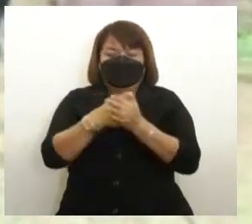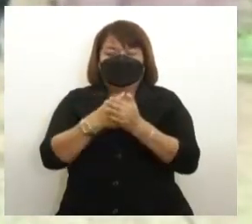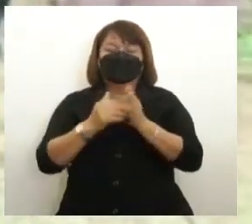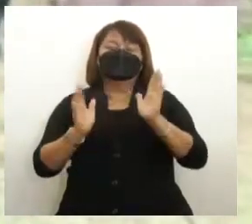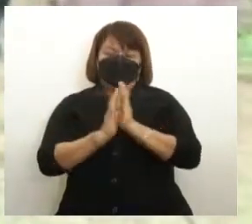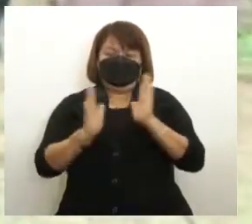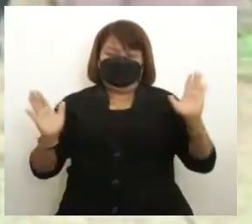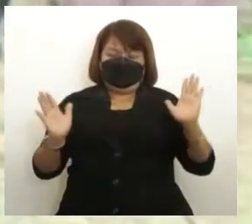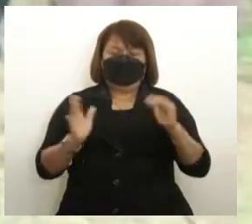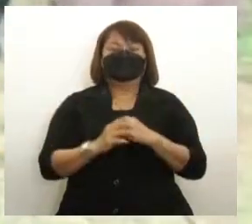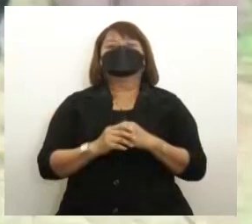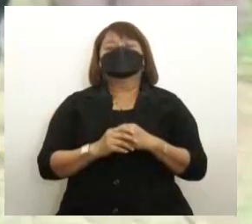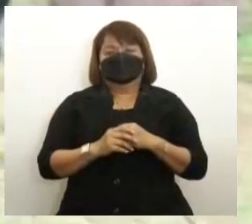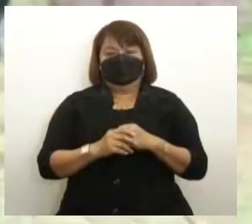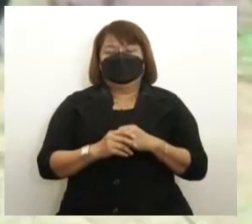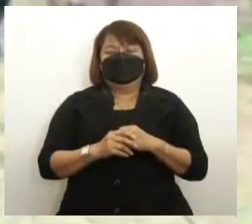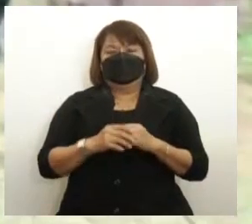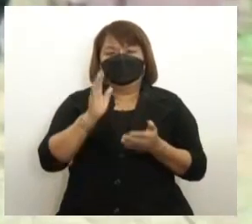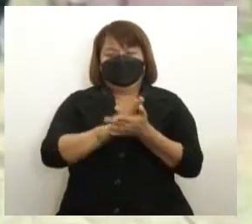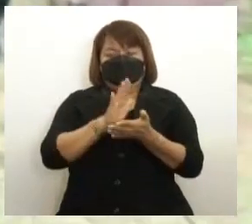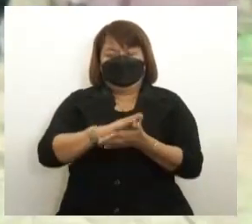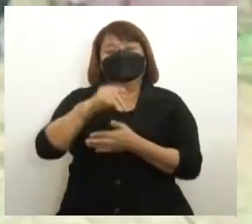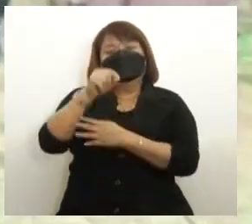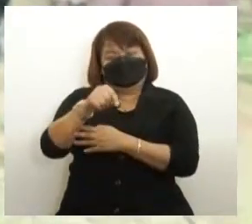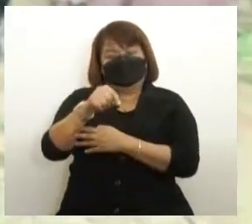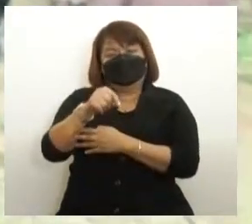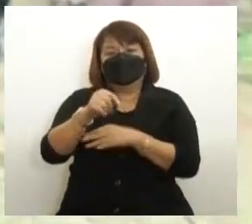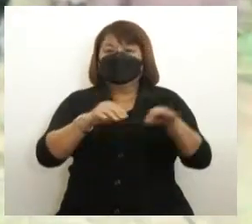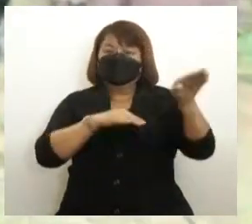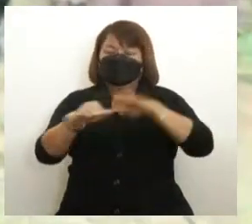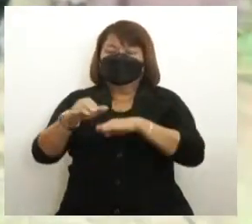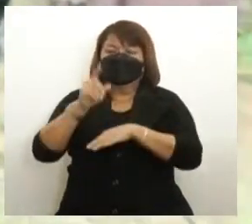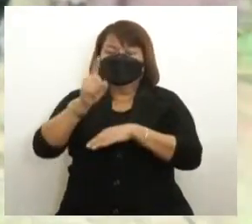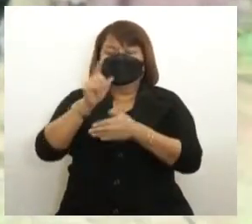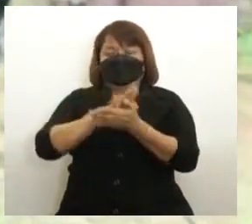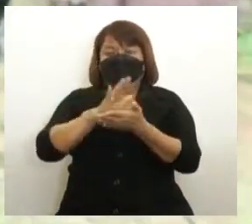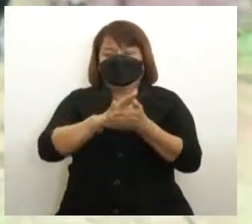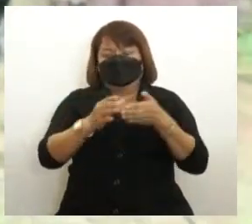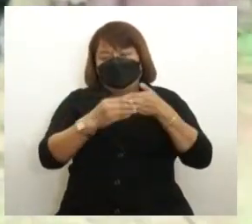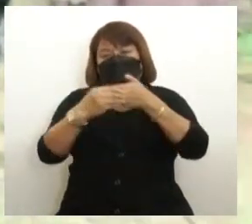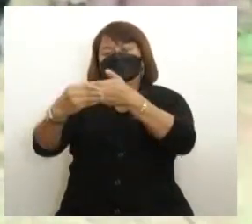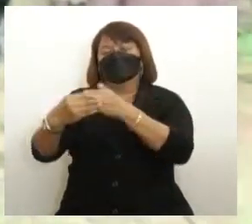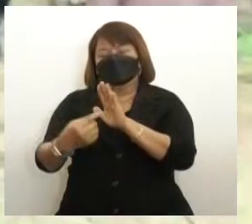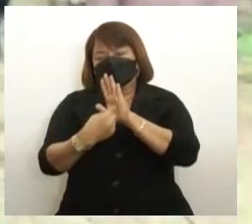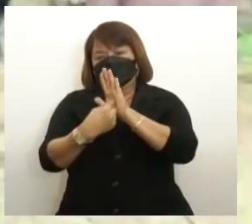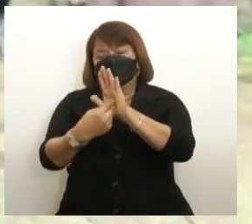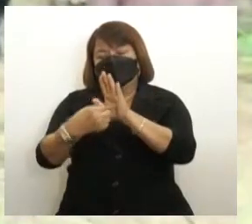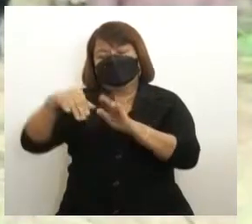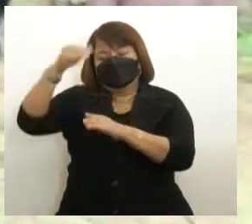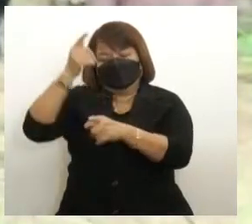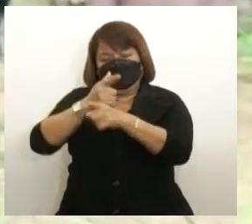คุณอีกครั้งหนึ่งนะครับยังไงก็ดีโรงเรียนนาวังสวิทย์พร้อมที่จะเป็นโรงเรียนนำร่องโรงเรียนพี่เลี้ยงนะครับเรียกเปลี่ย